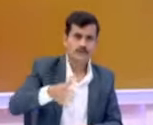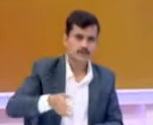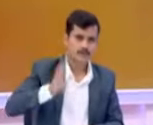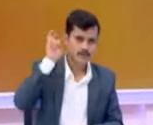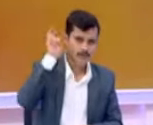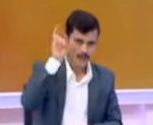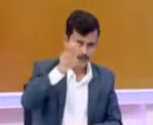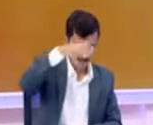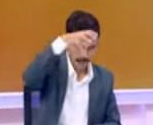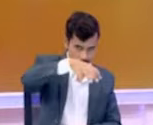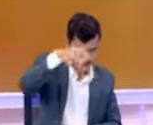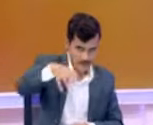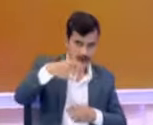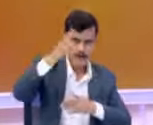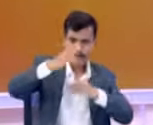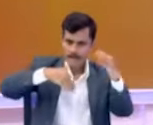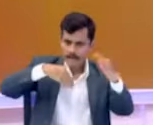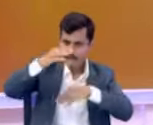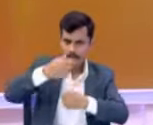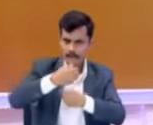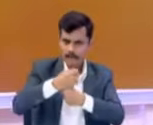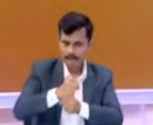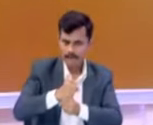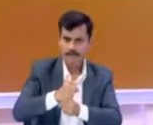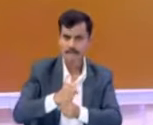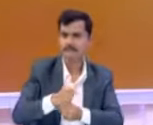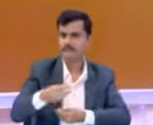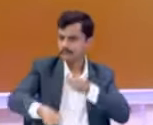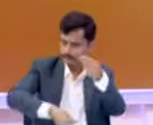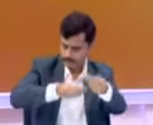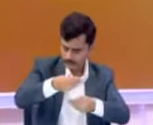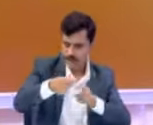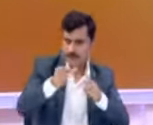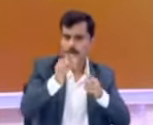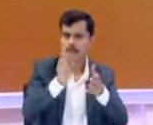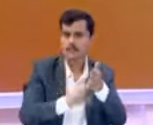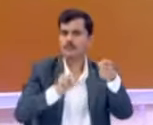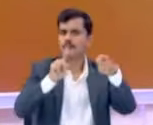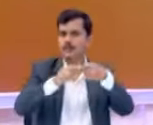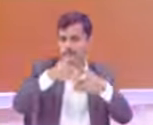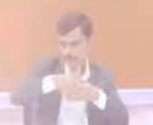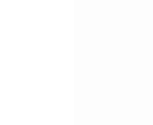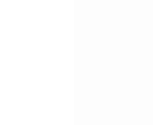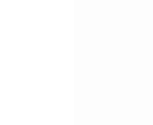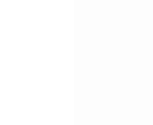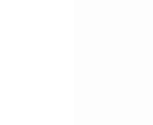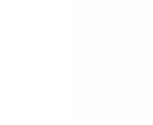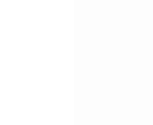3 और नए टर्मिनल्स को डेवलप करना, ये सब फैसिलिटीज भी पुणे में आगे आ रही है।